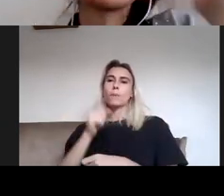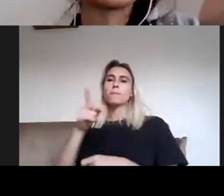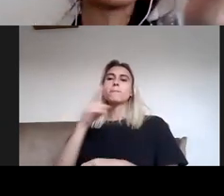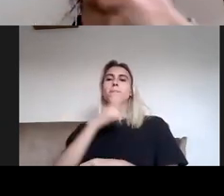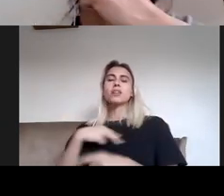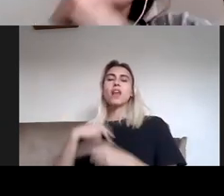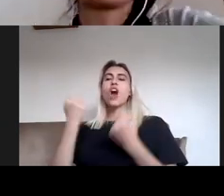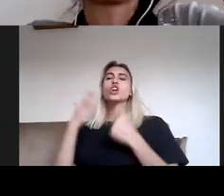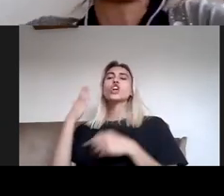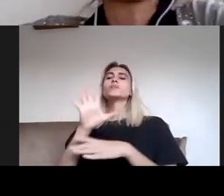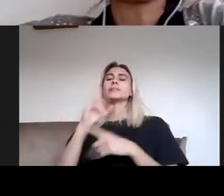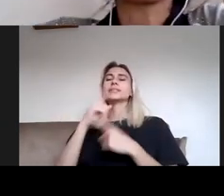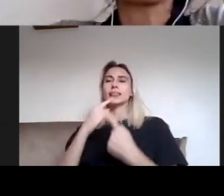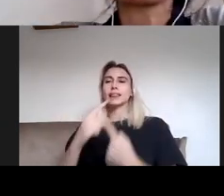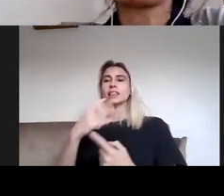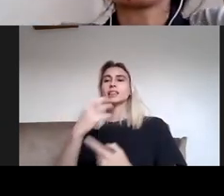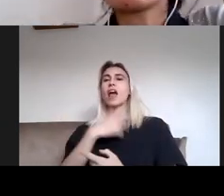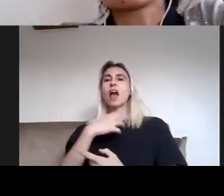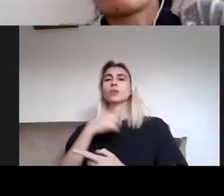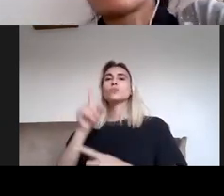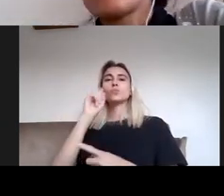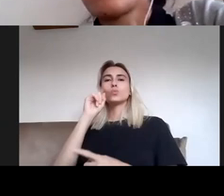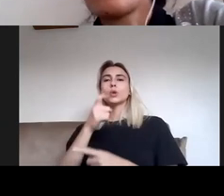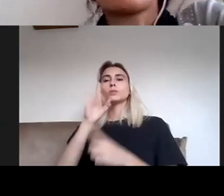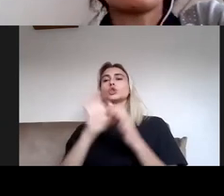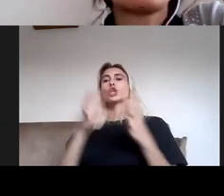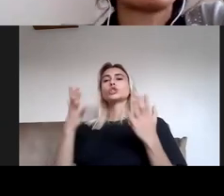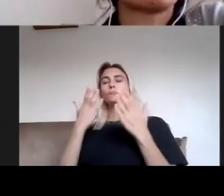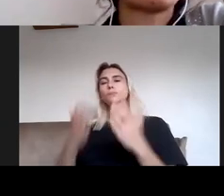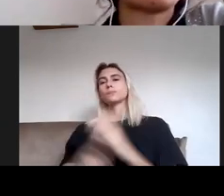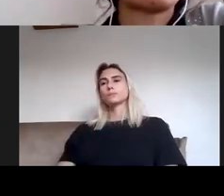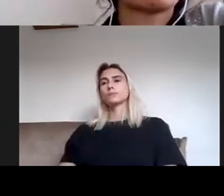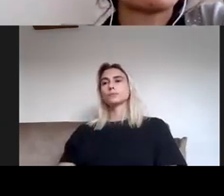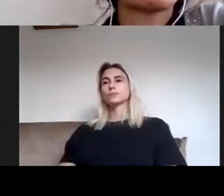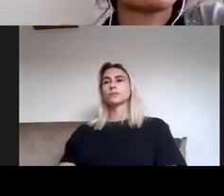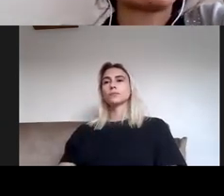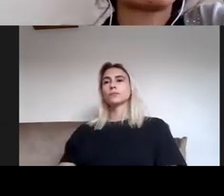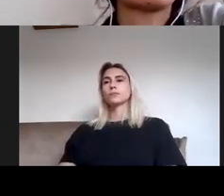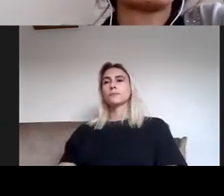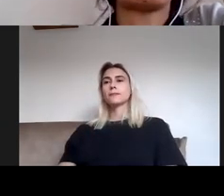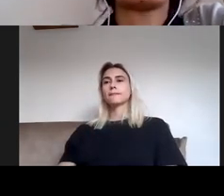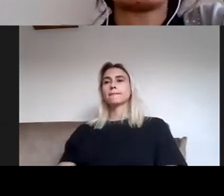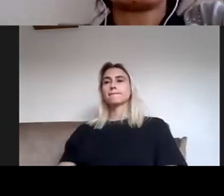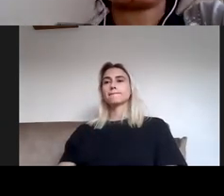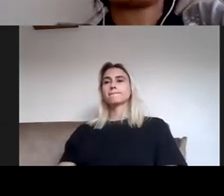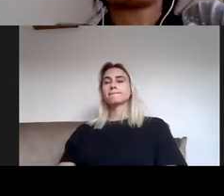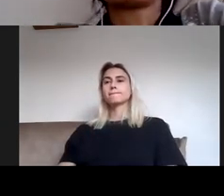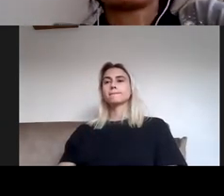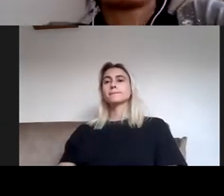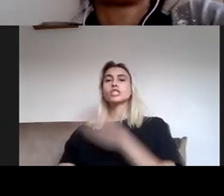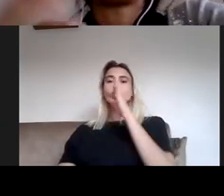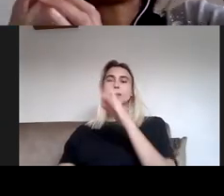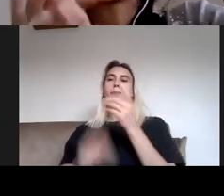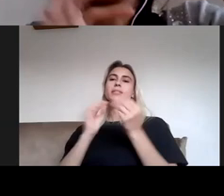araç geçmesin diye kendilerince buldukları bir çözüm aslında. Ama tabii bu çok ciddi bir